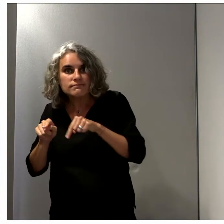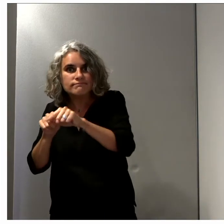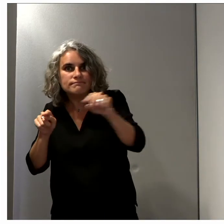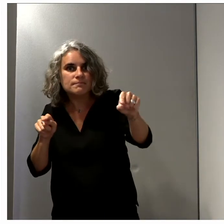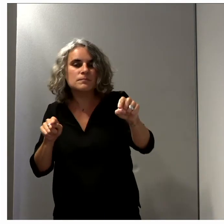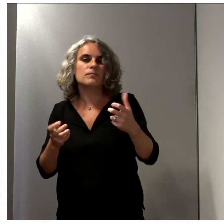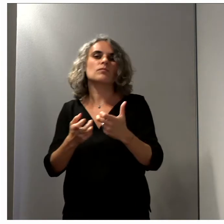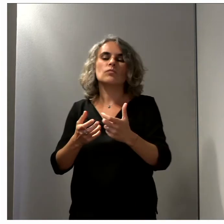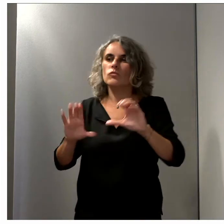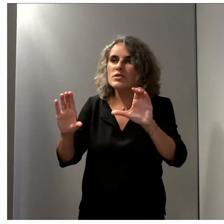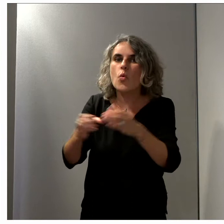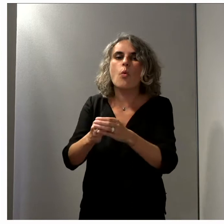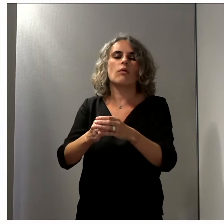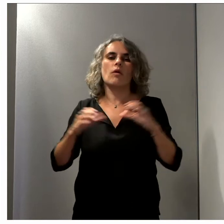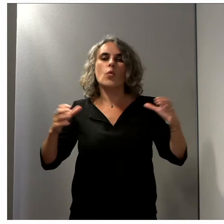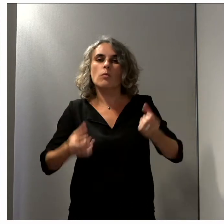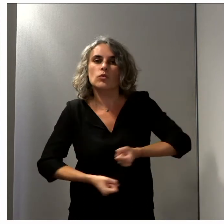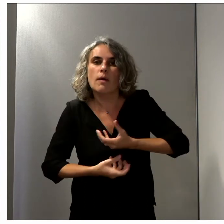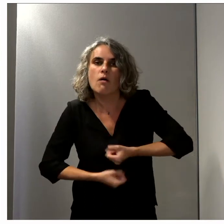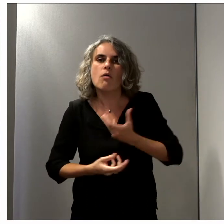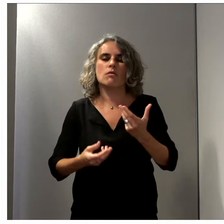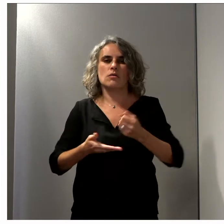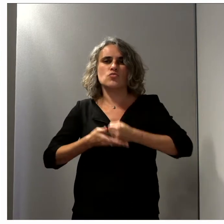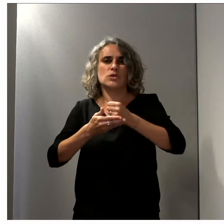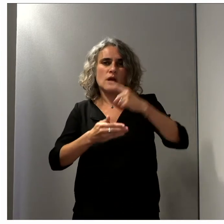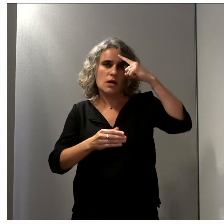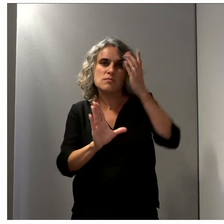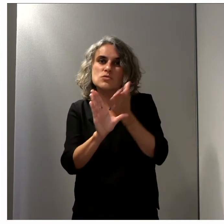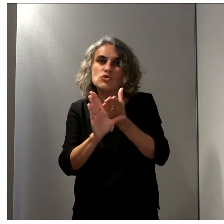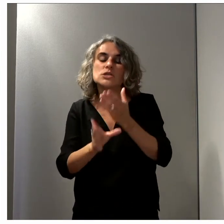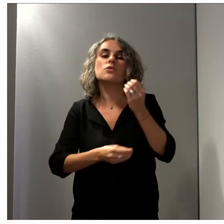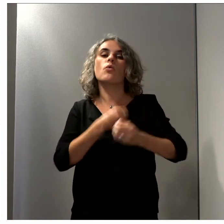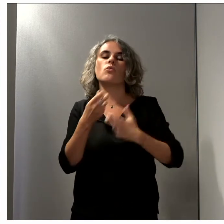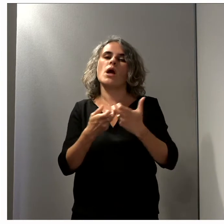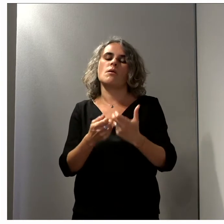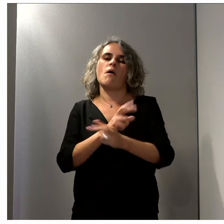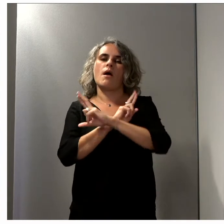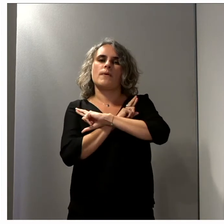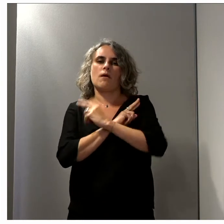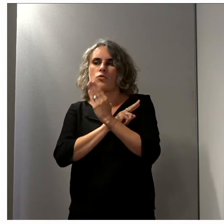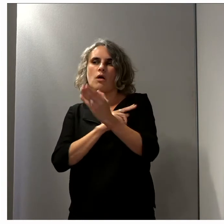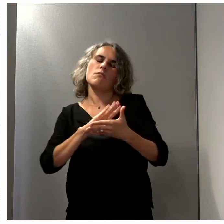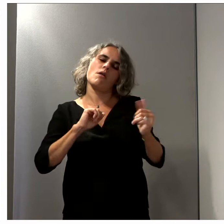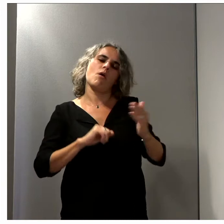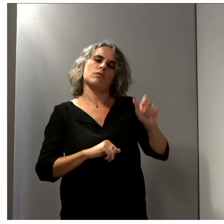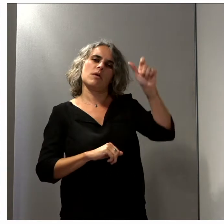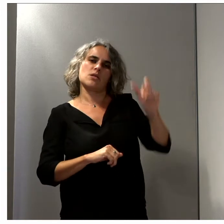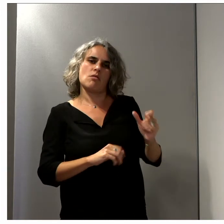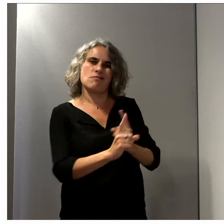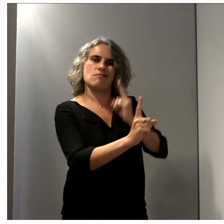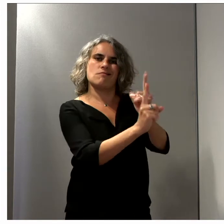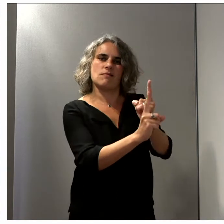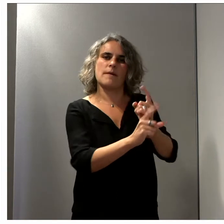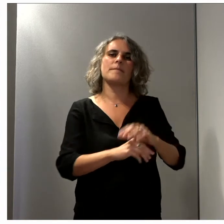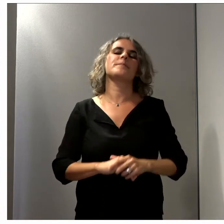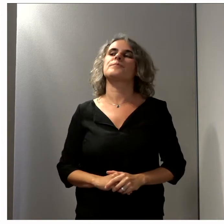la formation, pour des groupes de parole, du soutien psychologique ou encore pour des solutions de répit ou de relayage comme il s'en développe aujourd'hui de plus en plus.